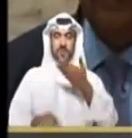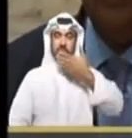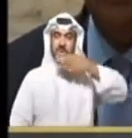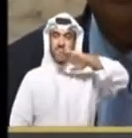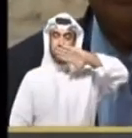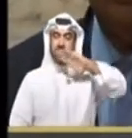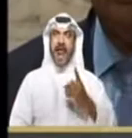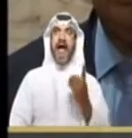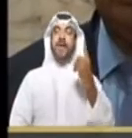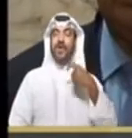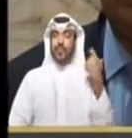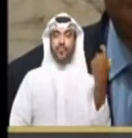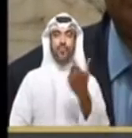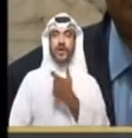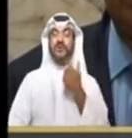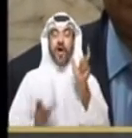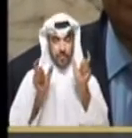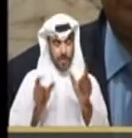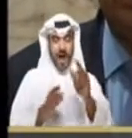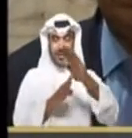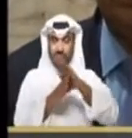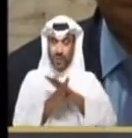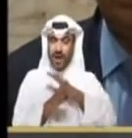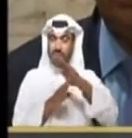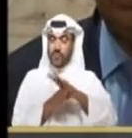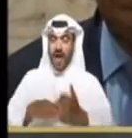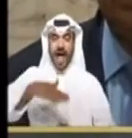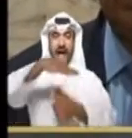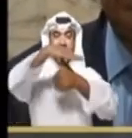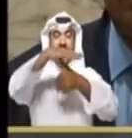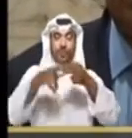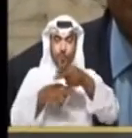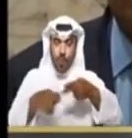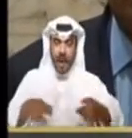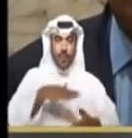الحمد بإشراف ورعاية قيادتي البلدين